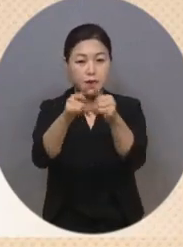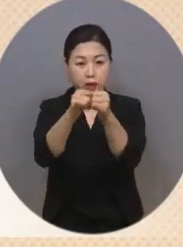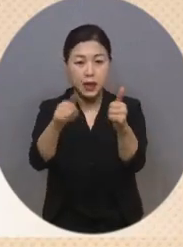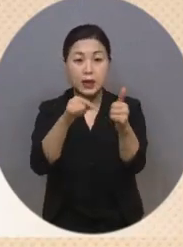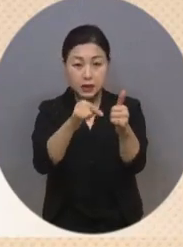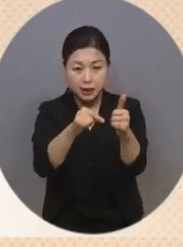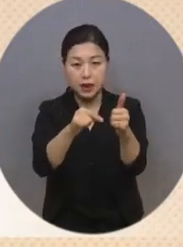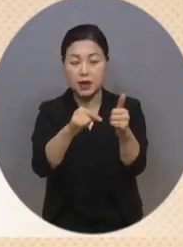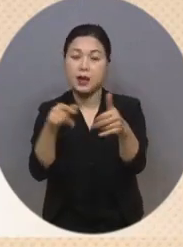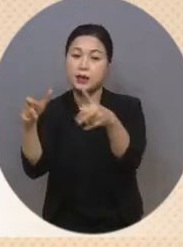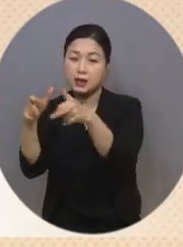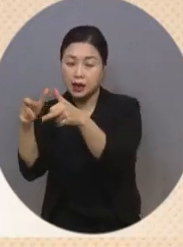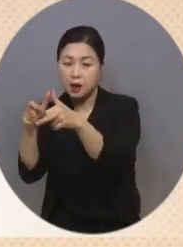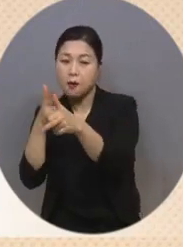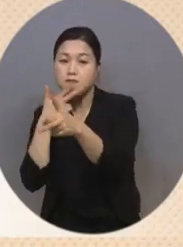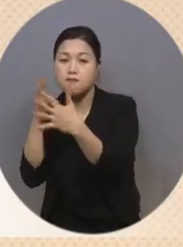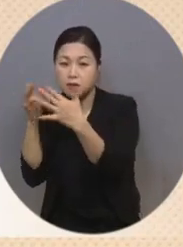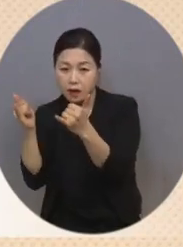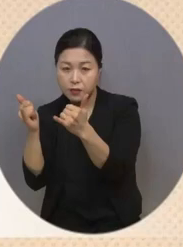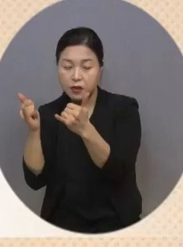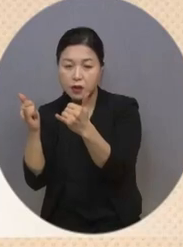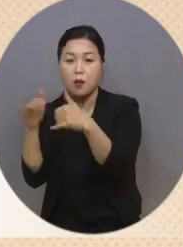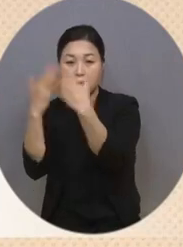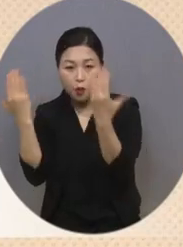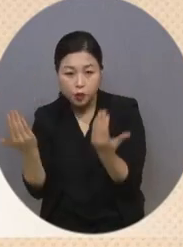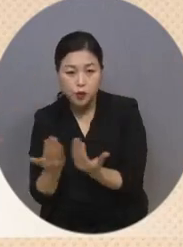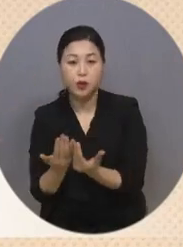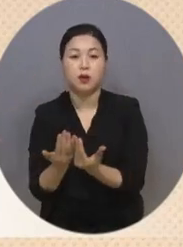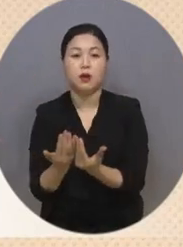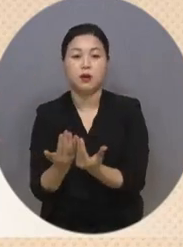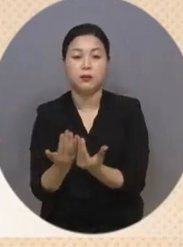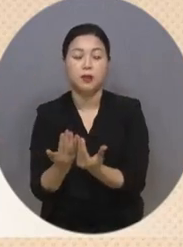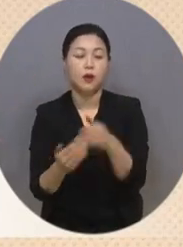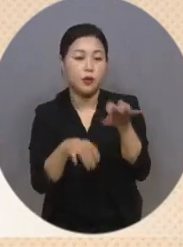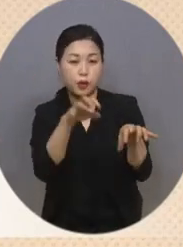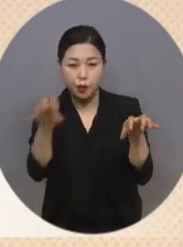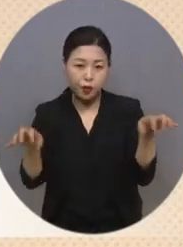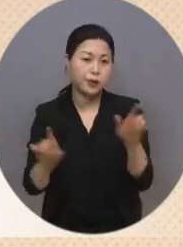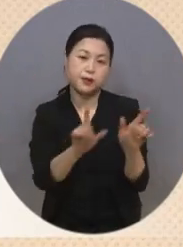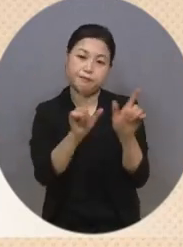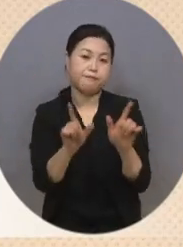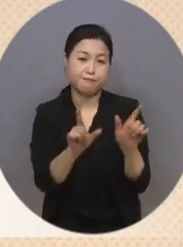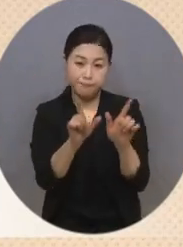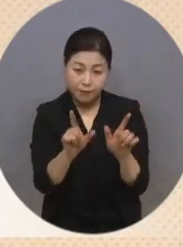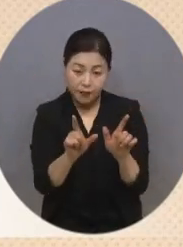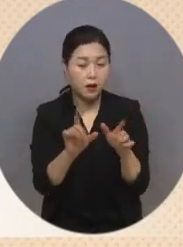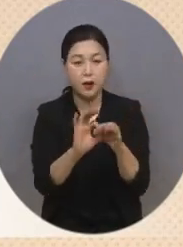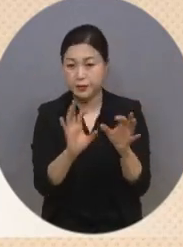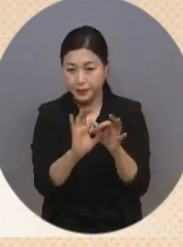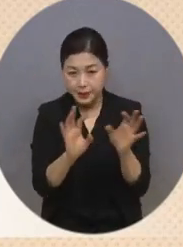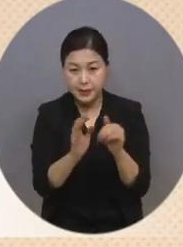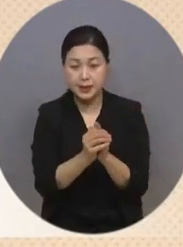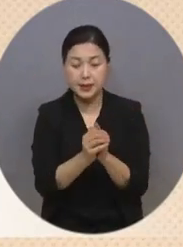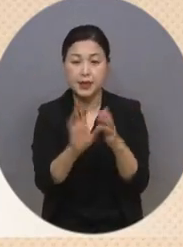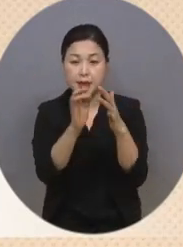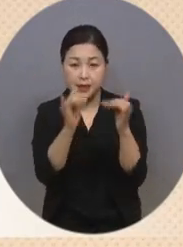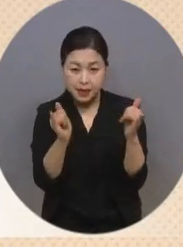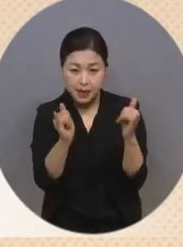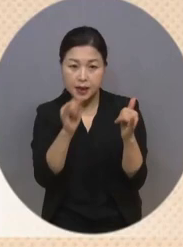계속해서 우리 장애인분들 또 비장애인들도 마찬가지고 어디에 사시든 간에 최소한의 인간다운